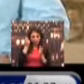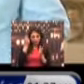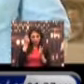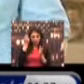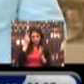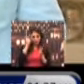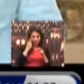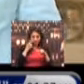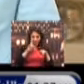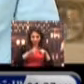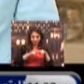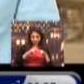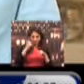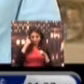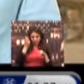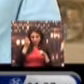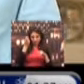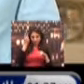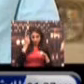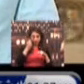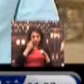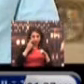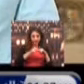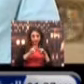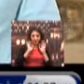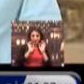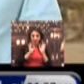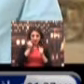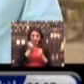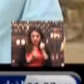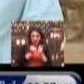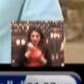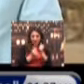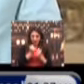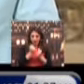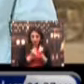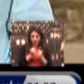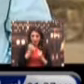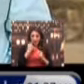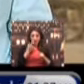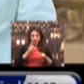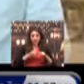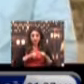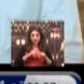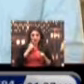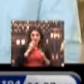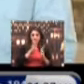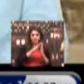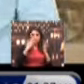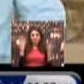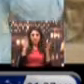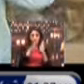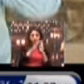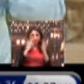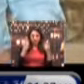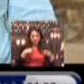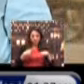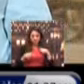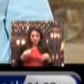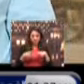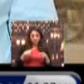اخترع كمان آلة لتنظيف قطع غيار السيارات بدون إهدار للبنزين، وباب إلكتروني للتلاجة، وحصل على براءات